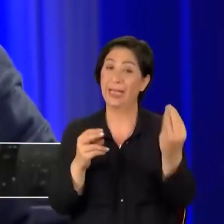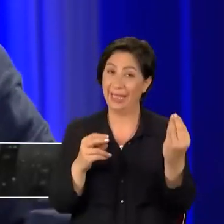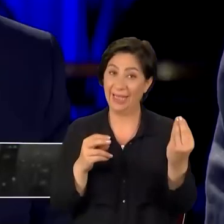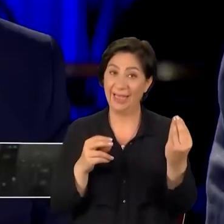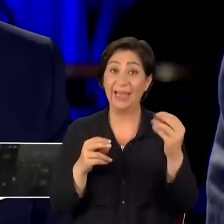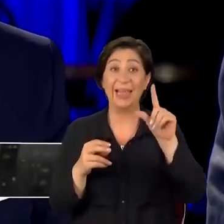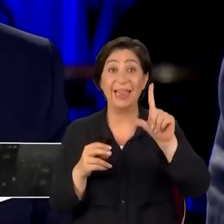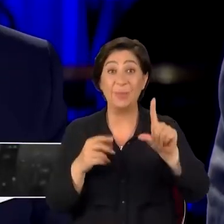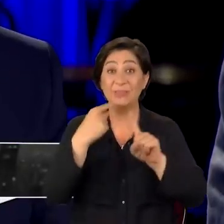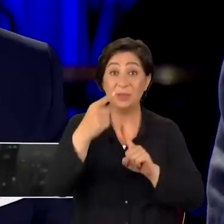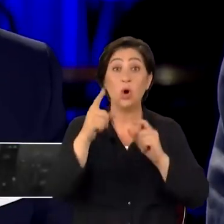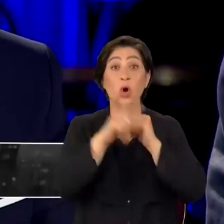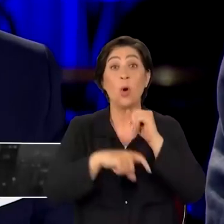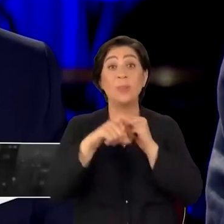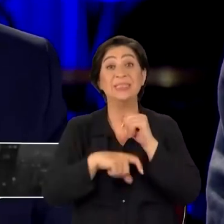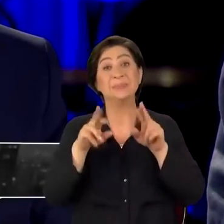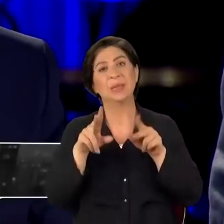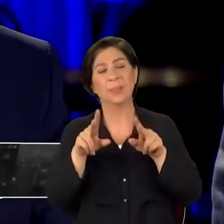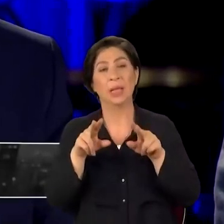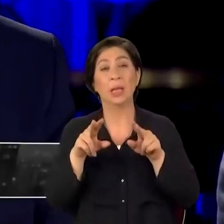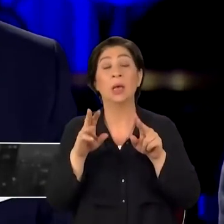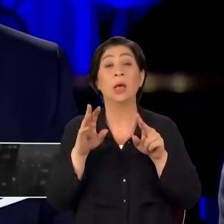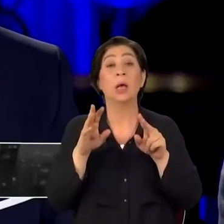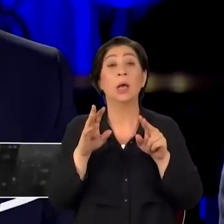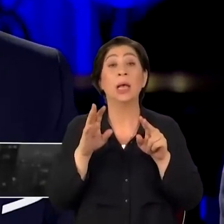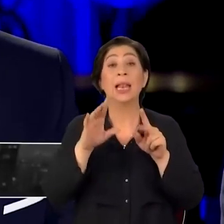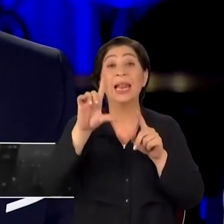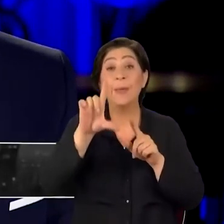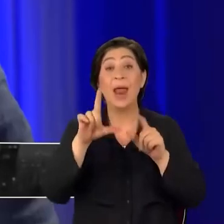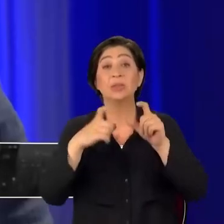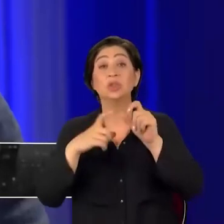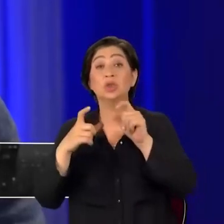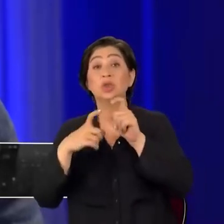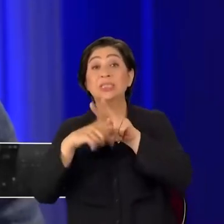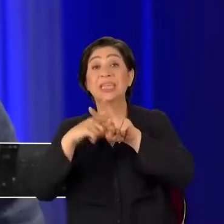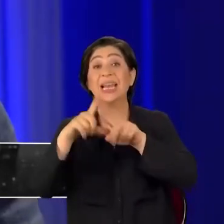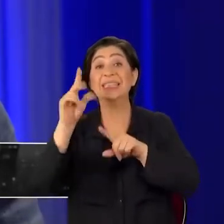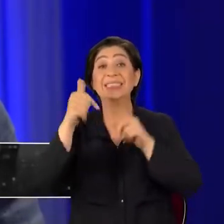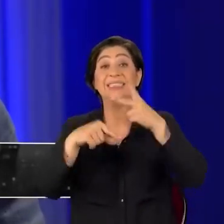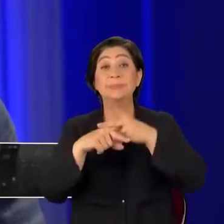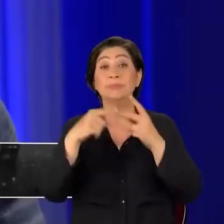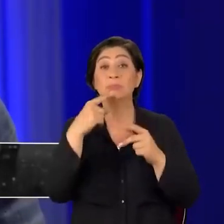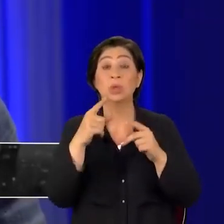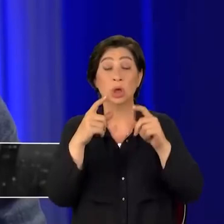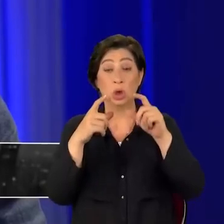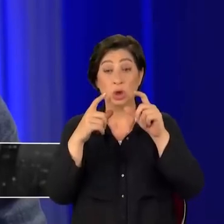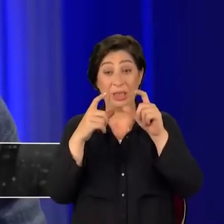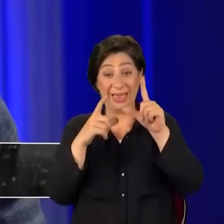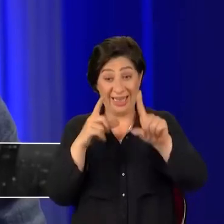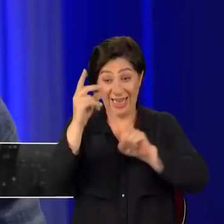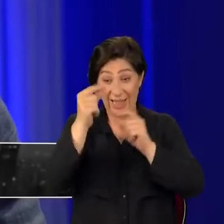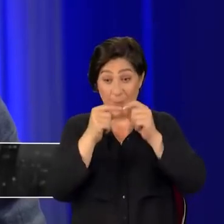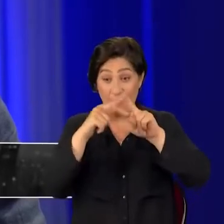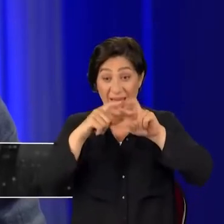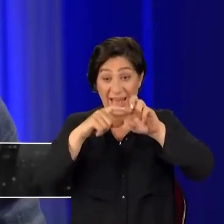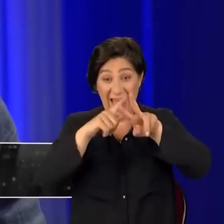Liberalizm dediğin zaman komünizm gibi. Ben mesela liberal sosyalizm demem. Liberalizm çok liberal güzel bir terim. Liberal sosyalist diyorum.